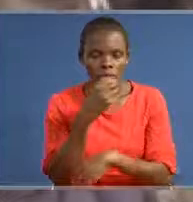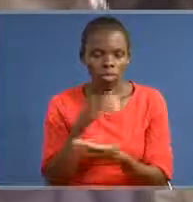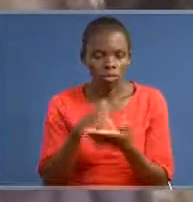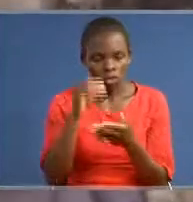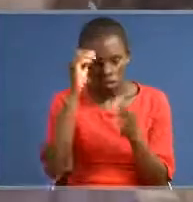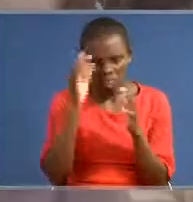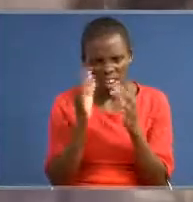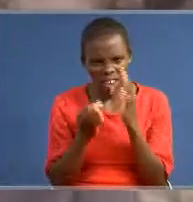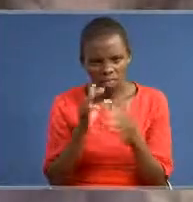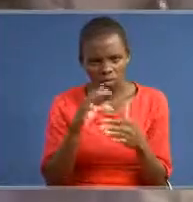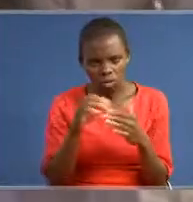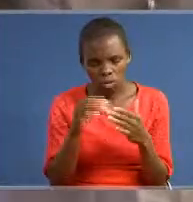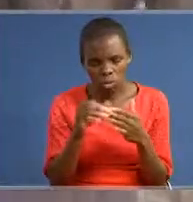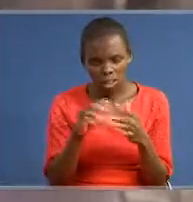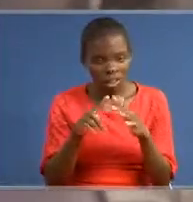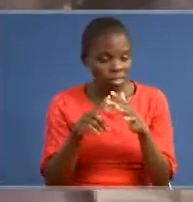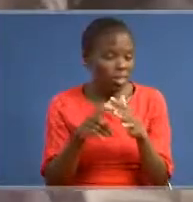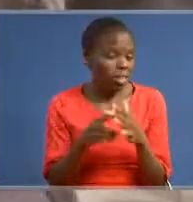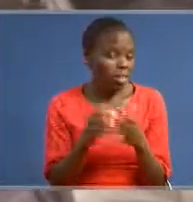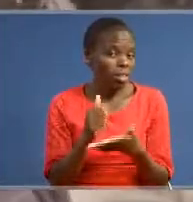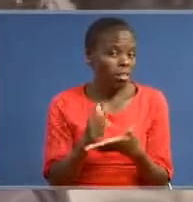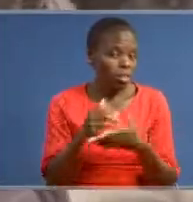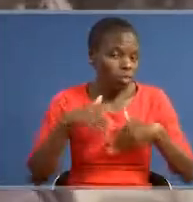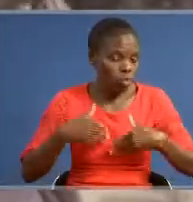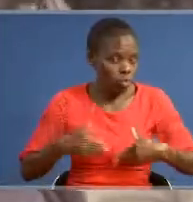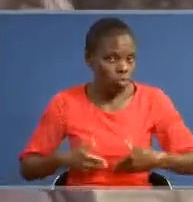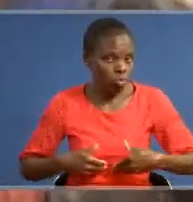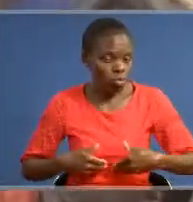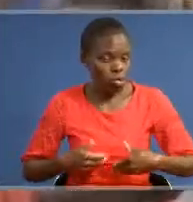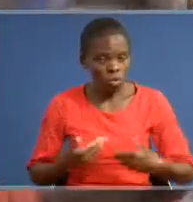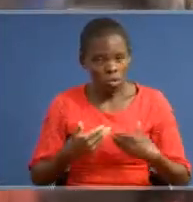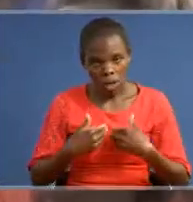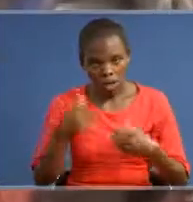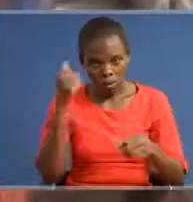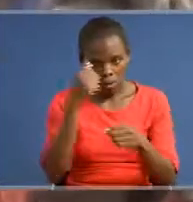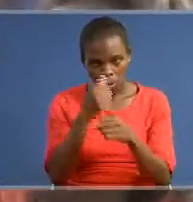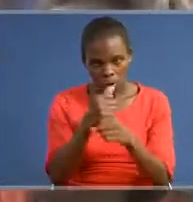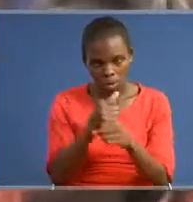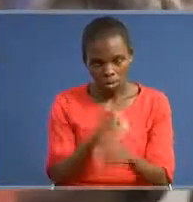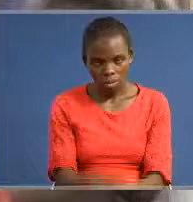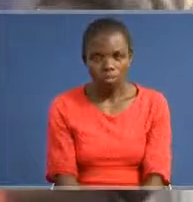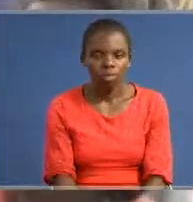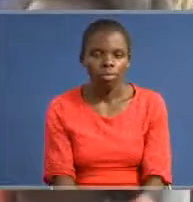ikiwa atachaguliwa ataanzisha miradi itakayo saidia vijana kupata ajira.